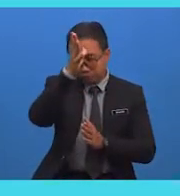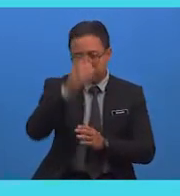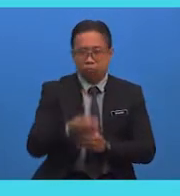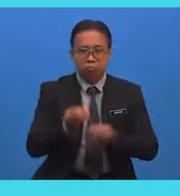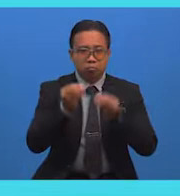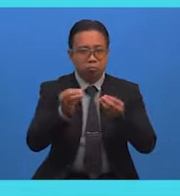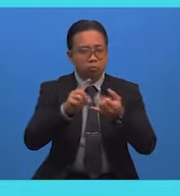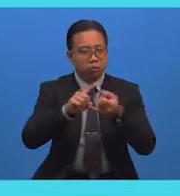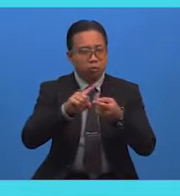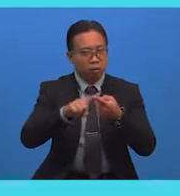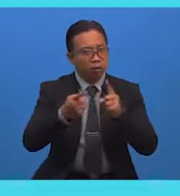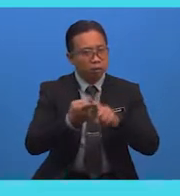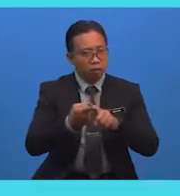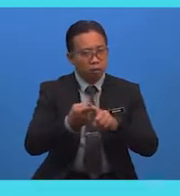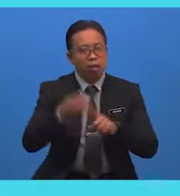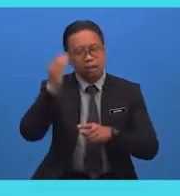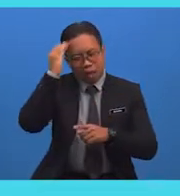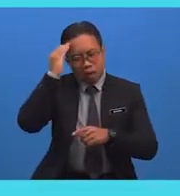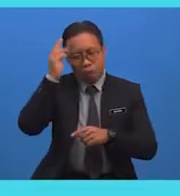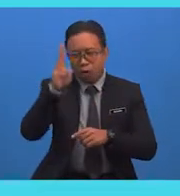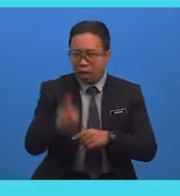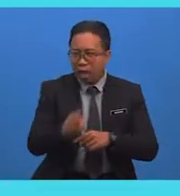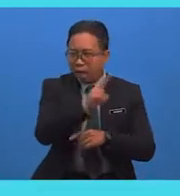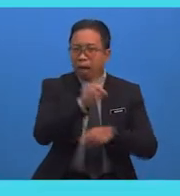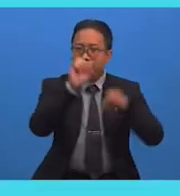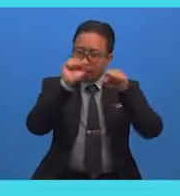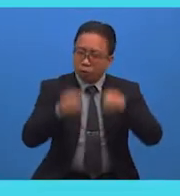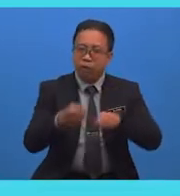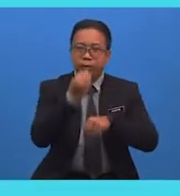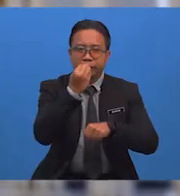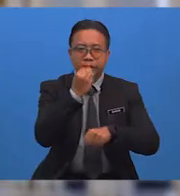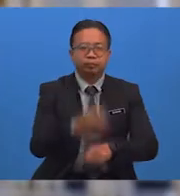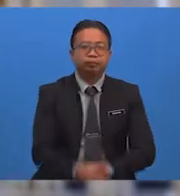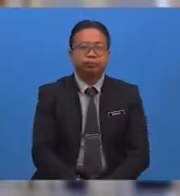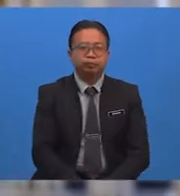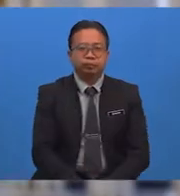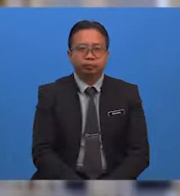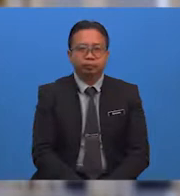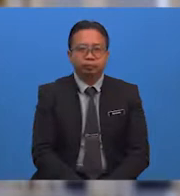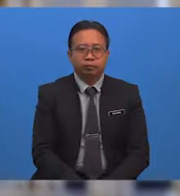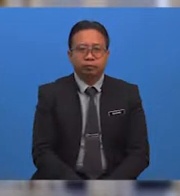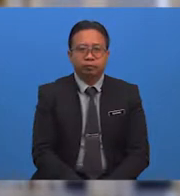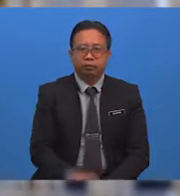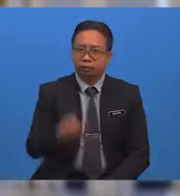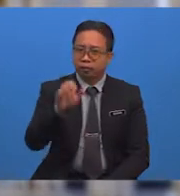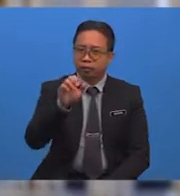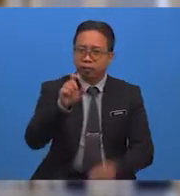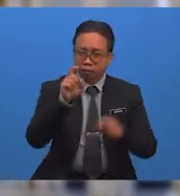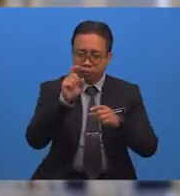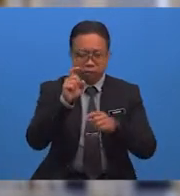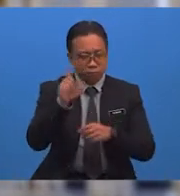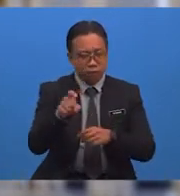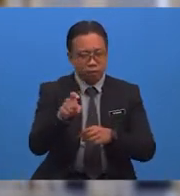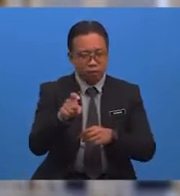yang diyakini kehalalannya, maka bolehlah dimakan. Tegasnya, aspek tersebut